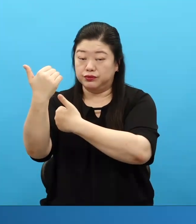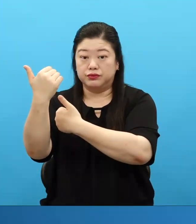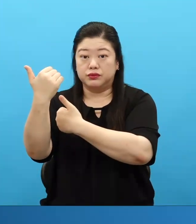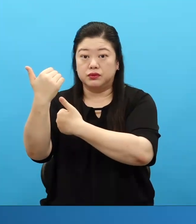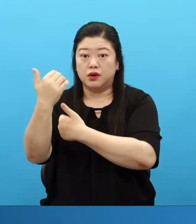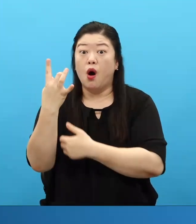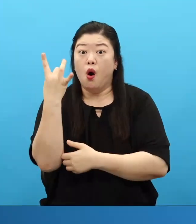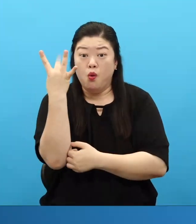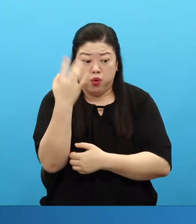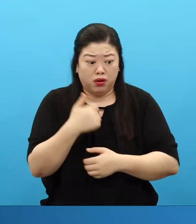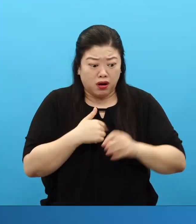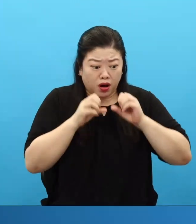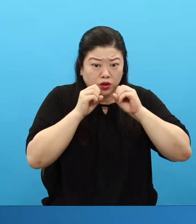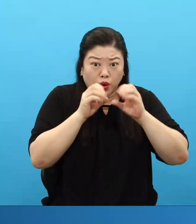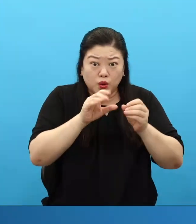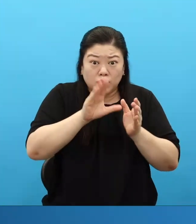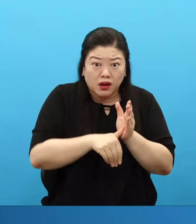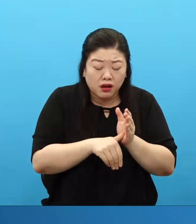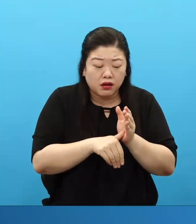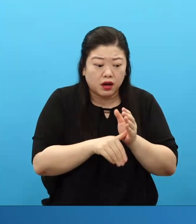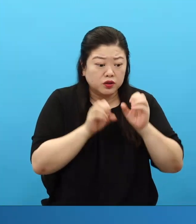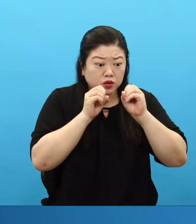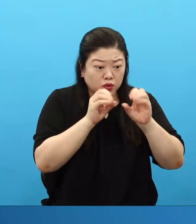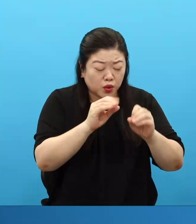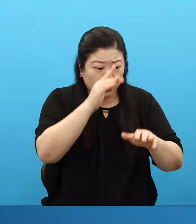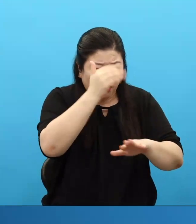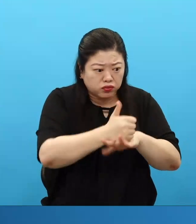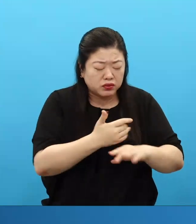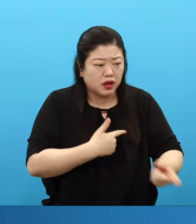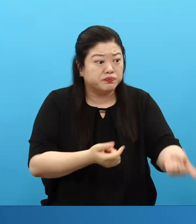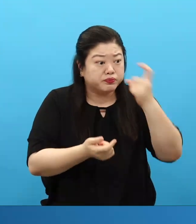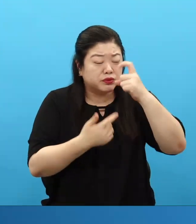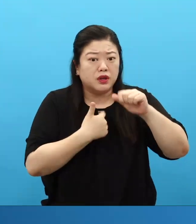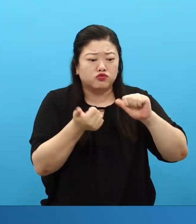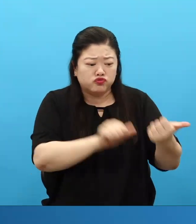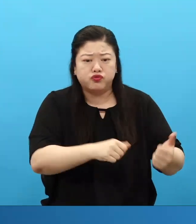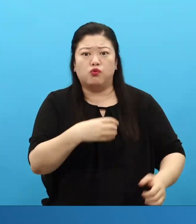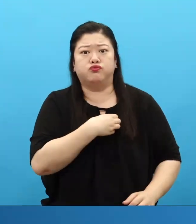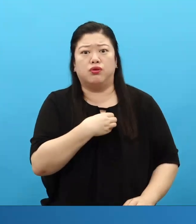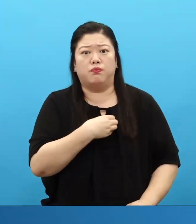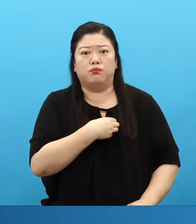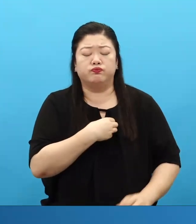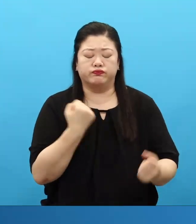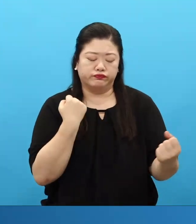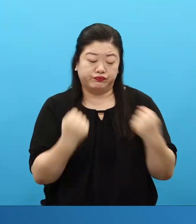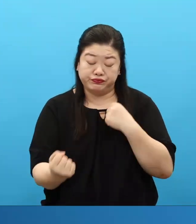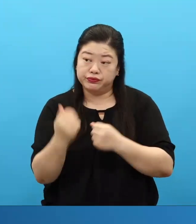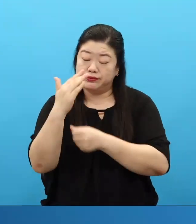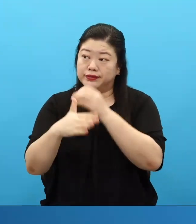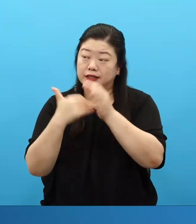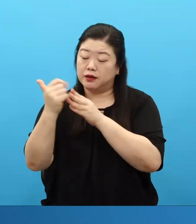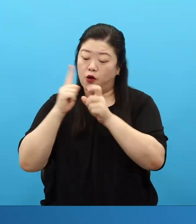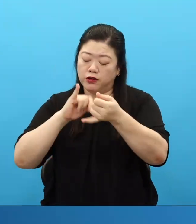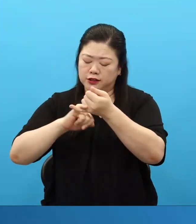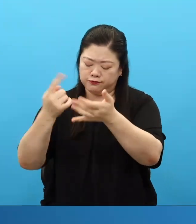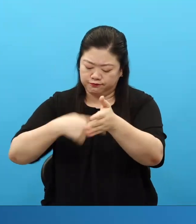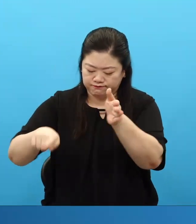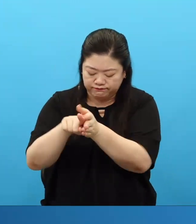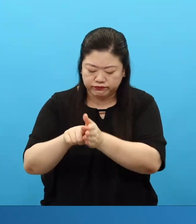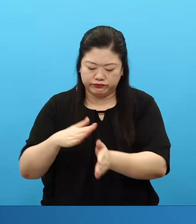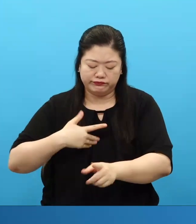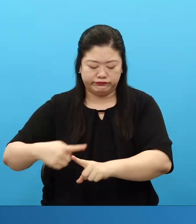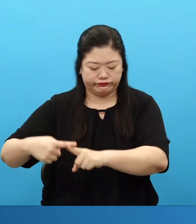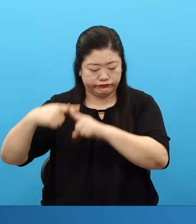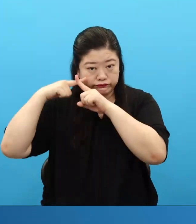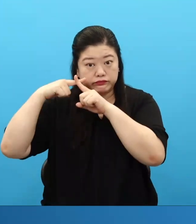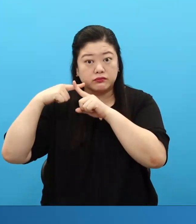I get caught doing this, and he will be put to 그래도 death. 그 언약을 잡은 거예요. But still, he held to that covenant. 이미 끝난 겁니다. And it was already finished.